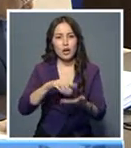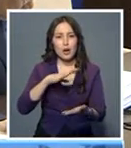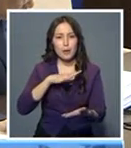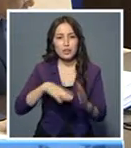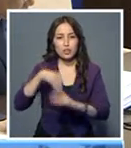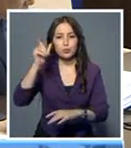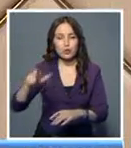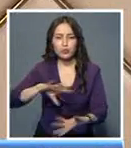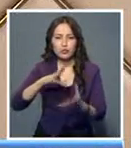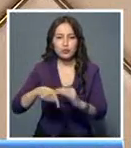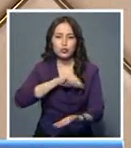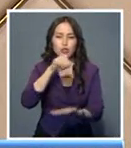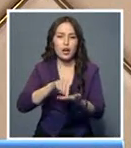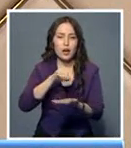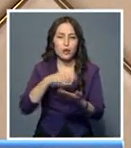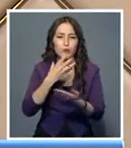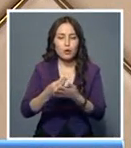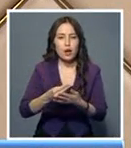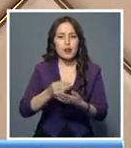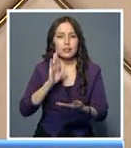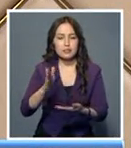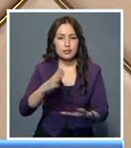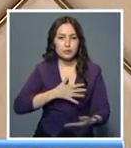өзекті сұрақ барлық отандастарымызды мазалайтынын жеткізді.